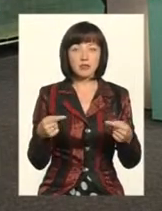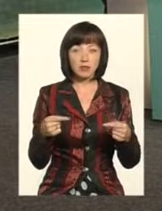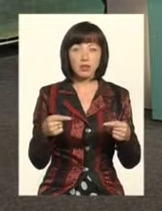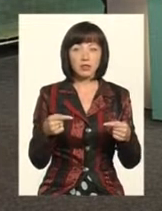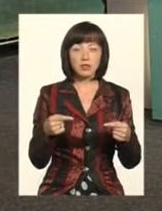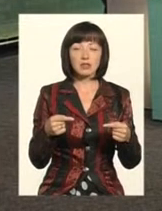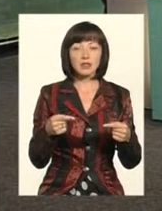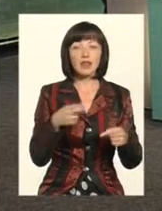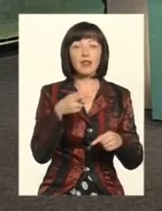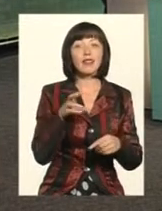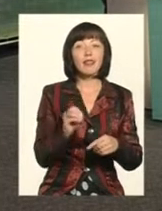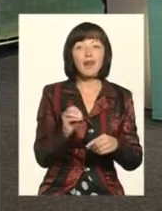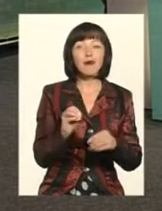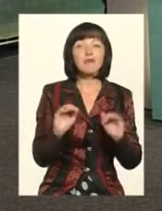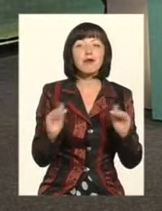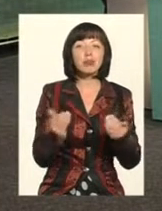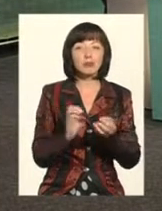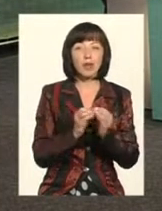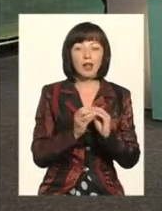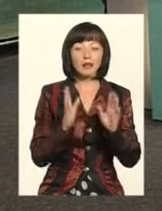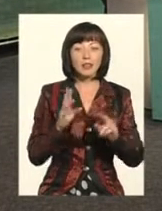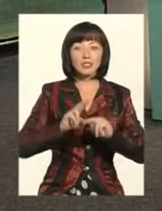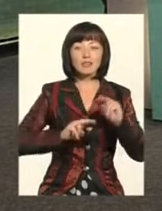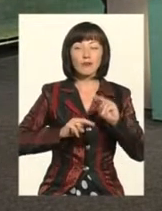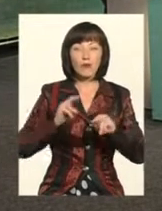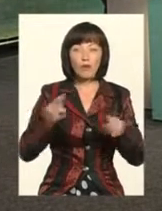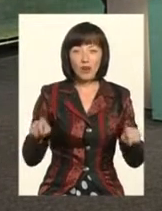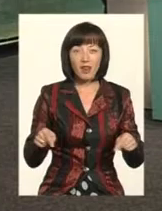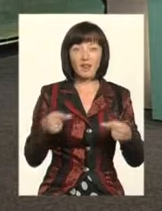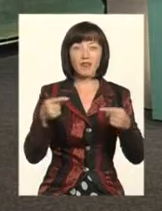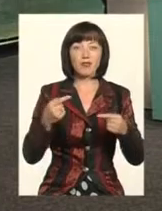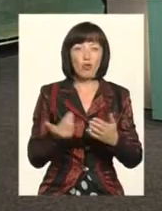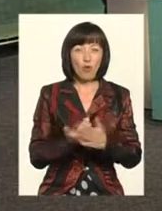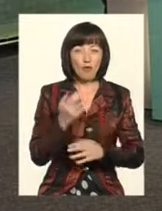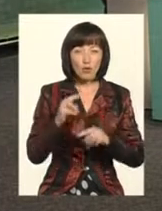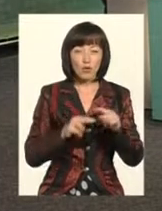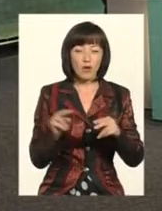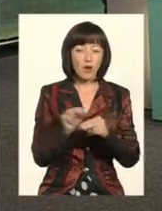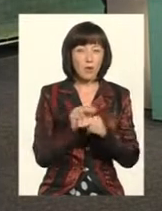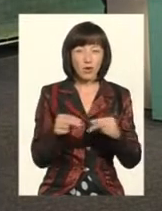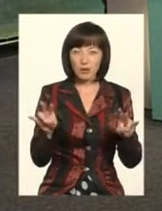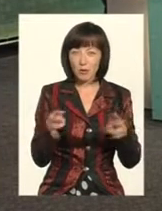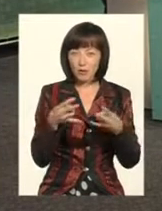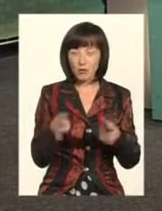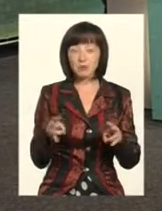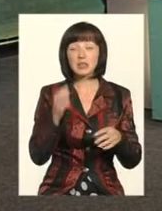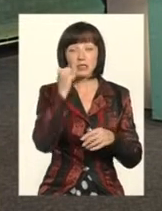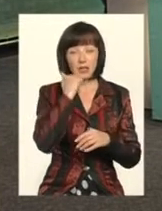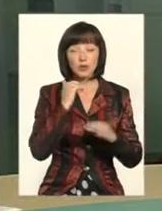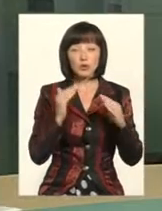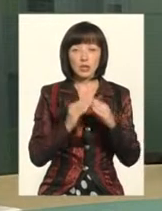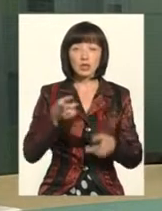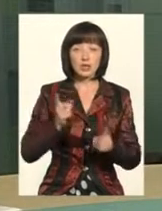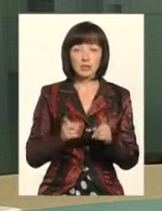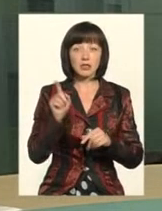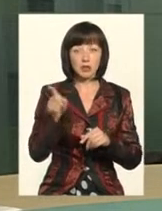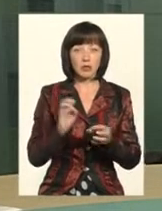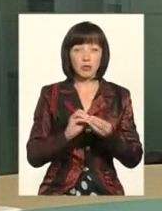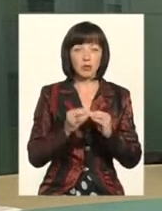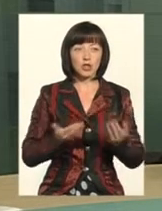менше проблем? Де менше, так, тільки будинок здався, і тут легше, і ремонтів таких немає. В старих будинках дійсно там,